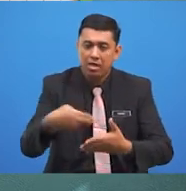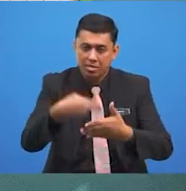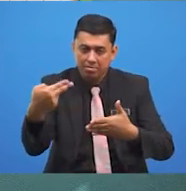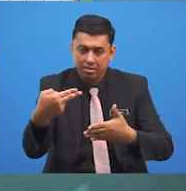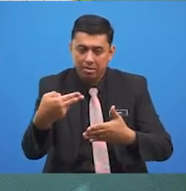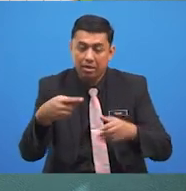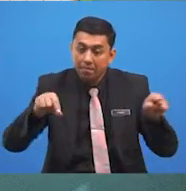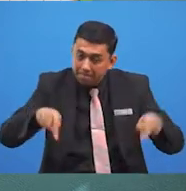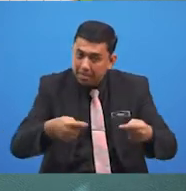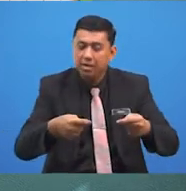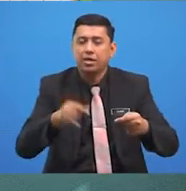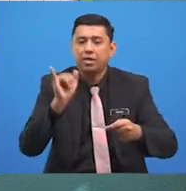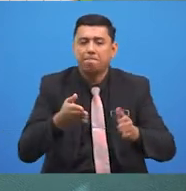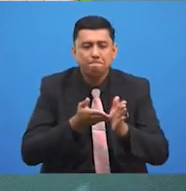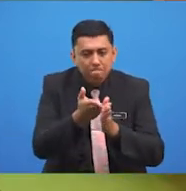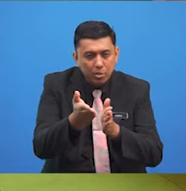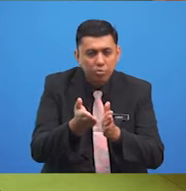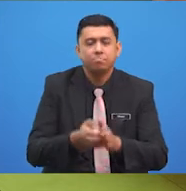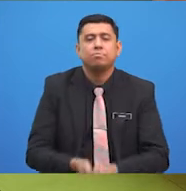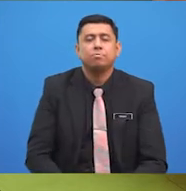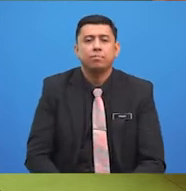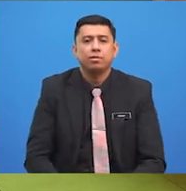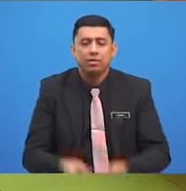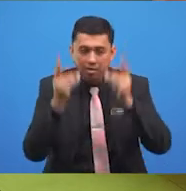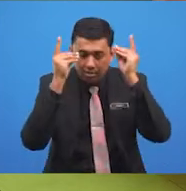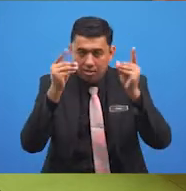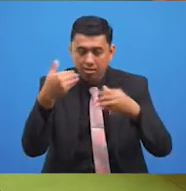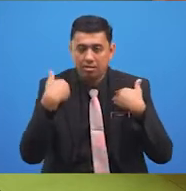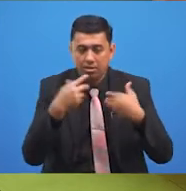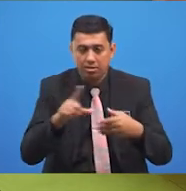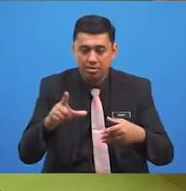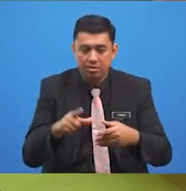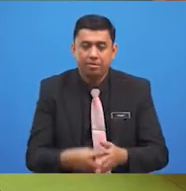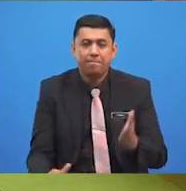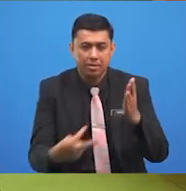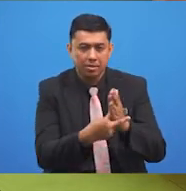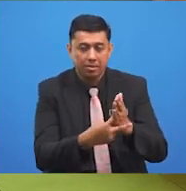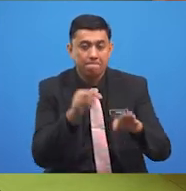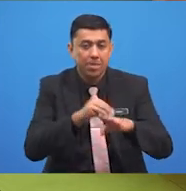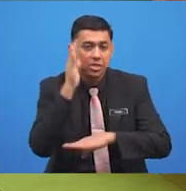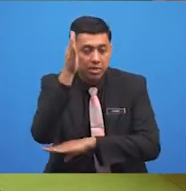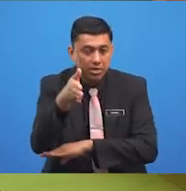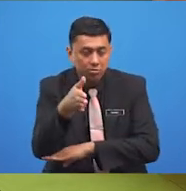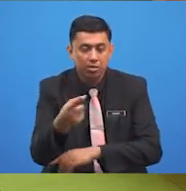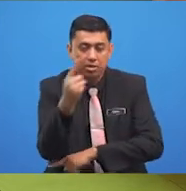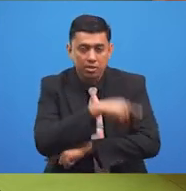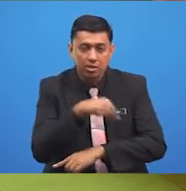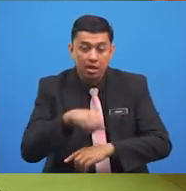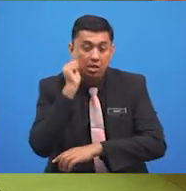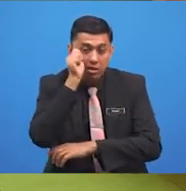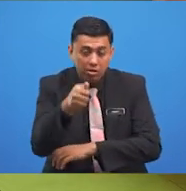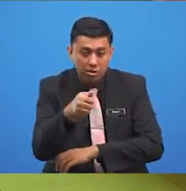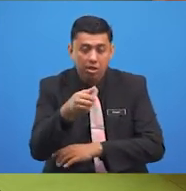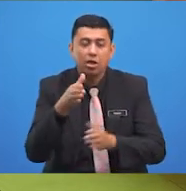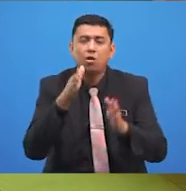daripada tindakan yang berterusan. Pendidikan adalah tiket ke masa depan. Hari esok dimiliki